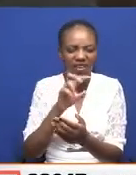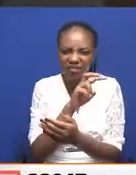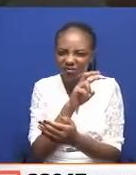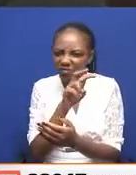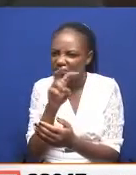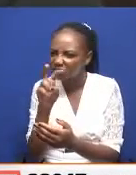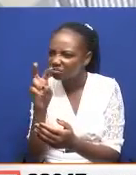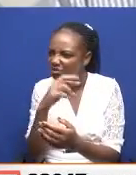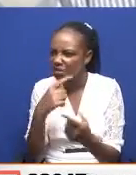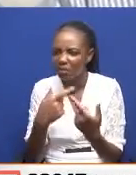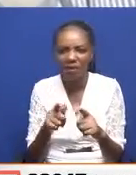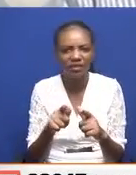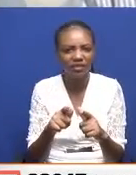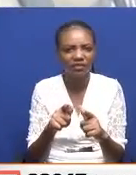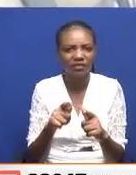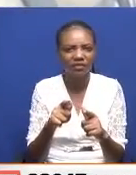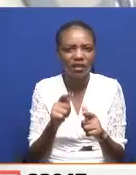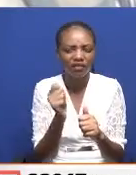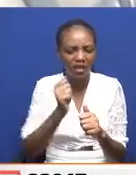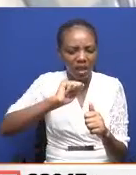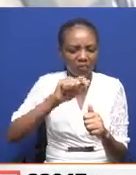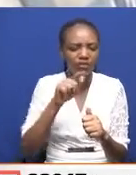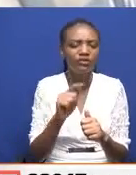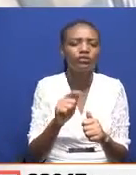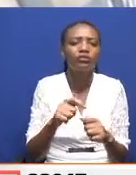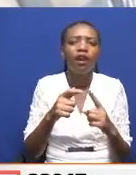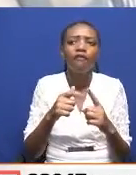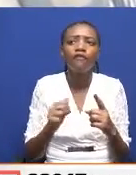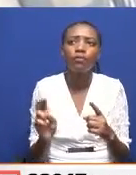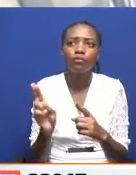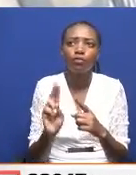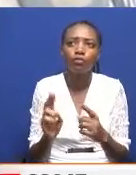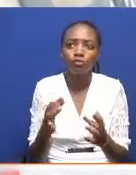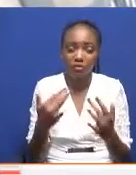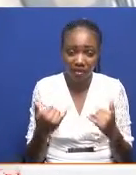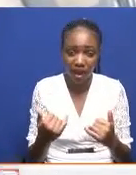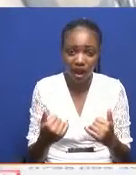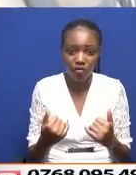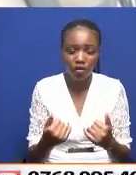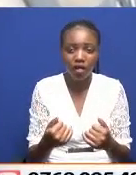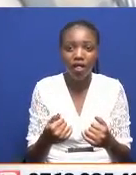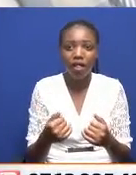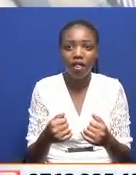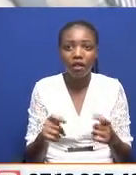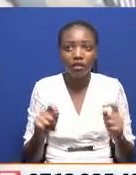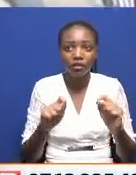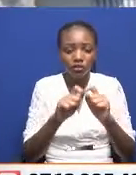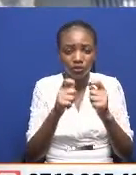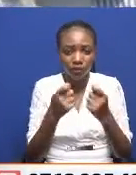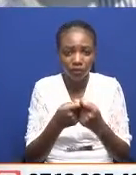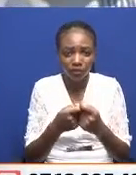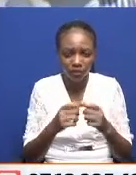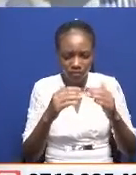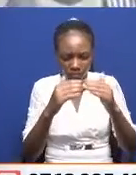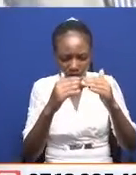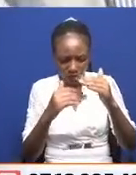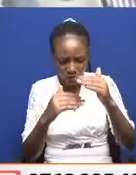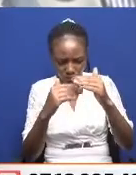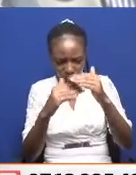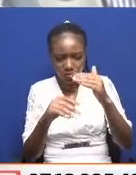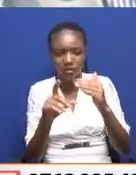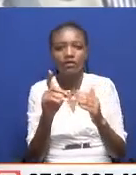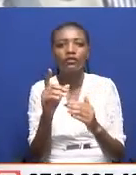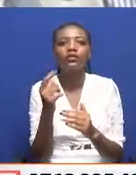mtu. Kutoka kwa Rais Uhuru Kenyatta, hiyo mambo imekuwa sasa inakuja sasa, ukabila imepoa kidogo ama